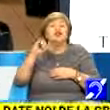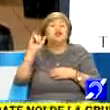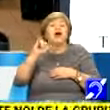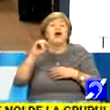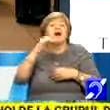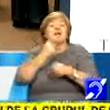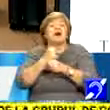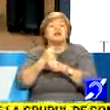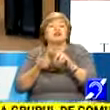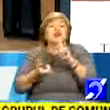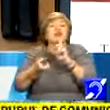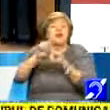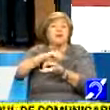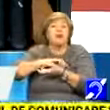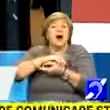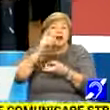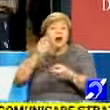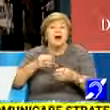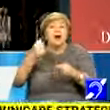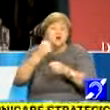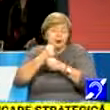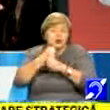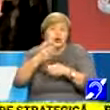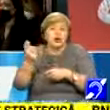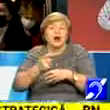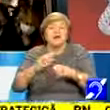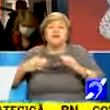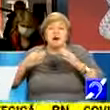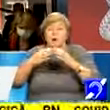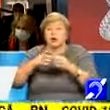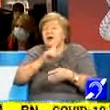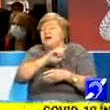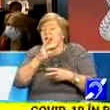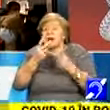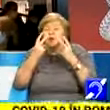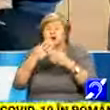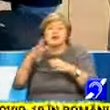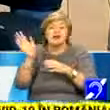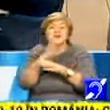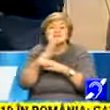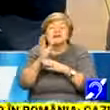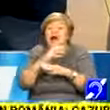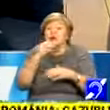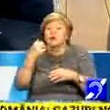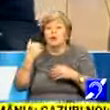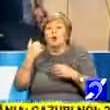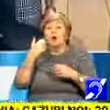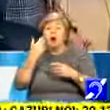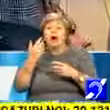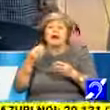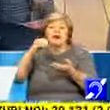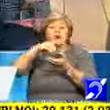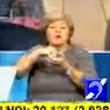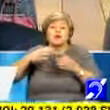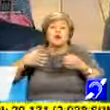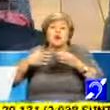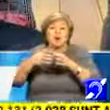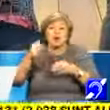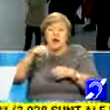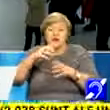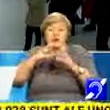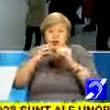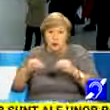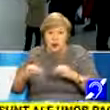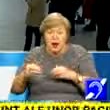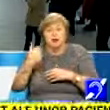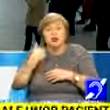navelor aflate în porturile românești, indiferent de pavilionul pe care îl arborează la intrare în țară, precum și la îmbarcarea, debarcarea